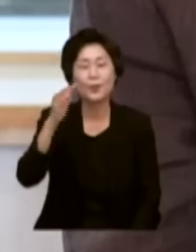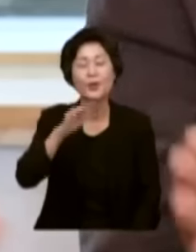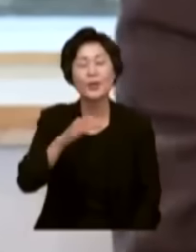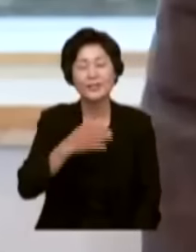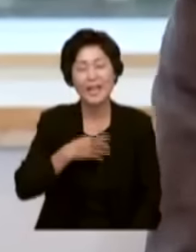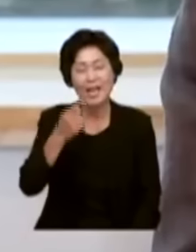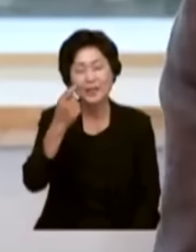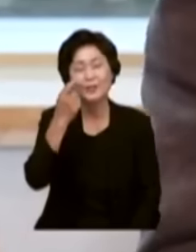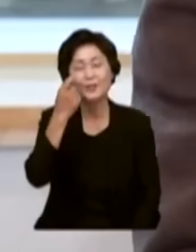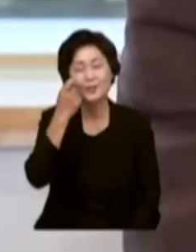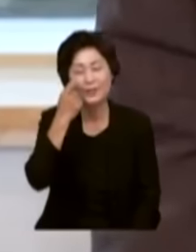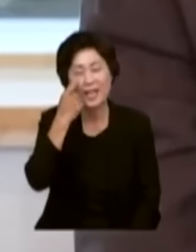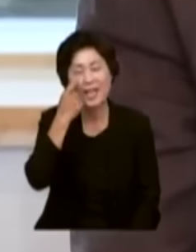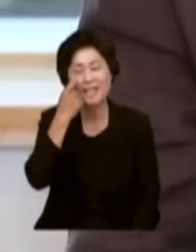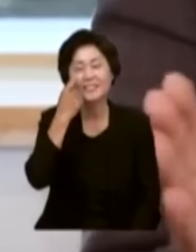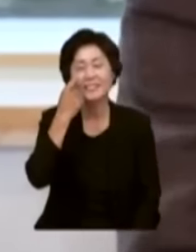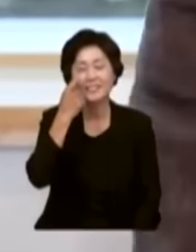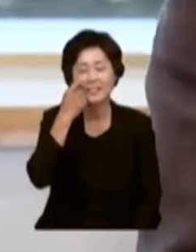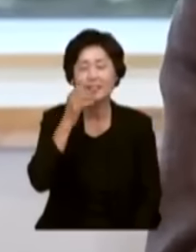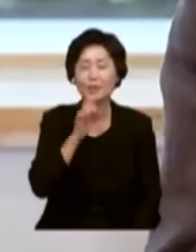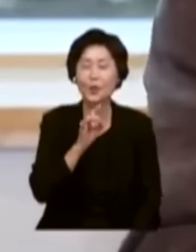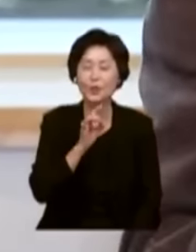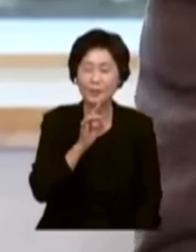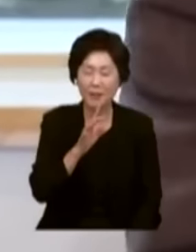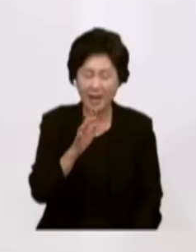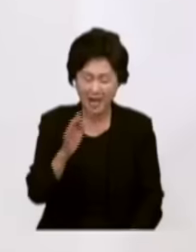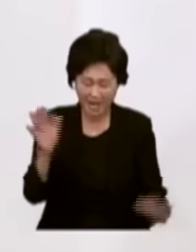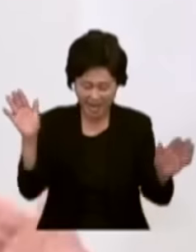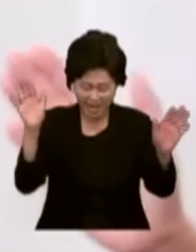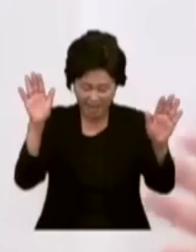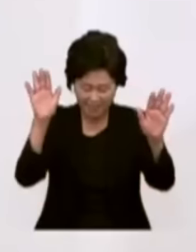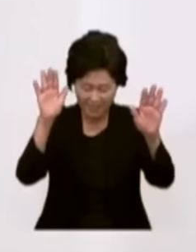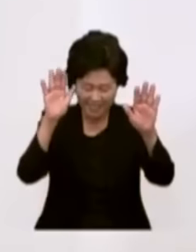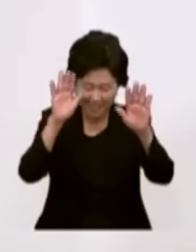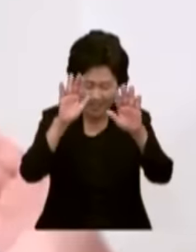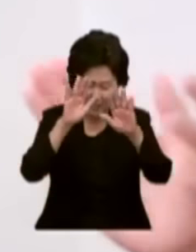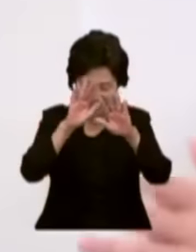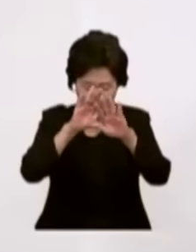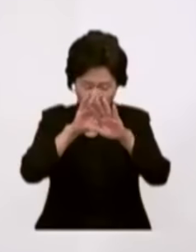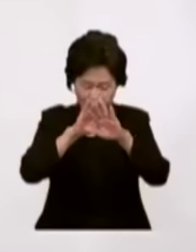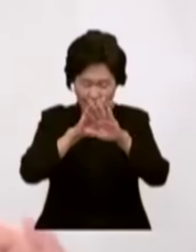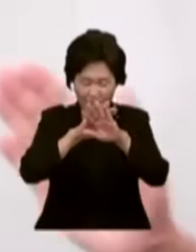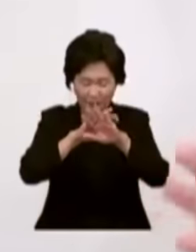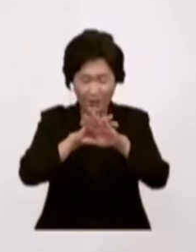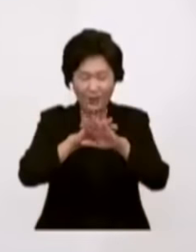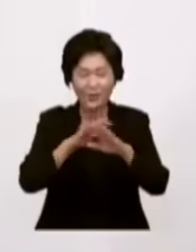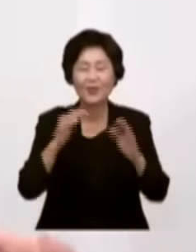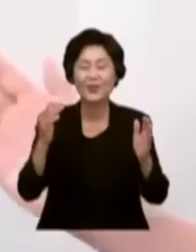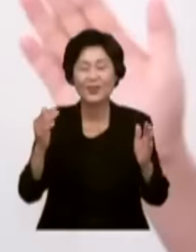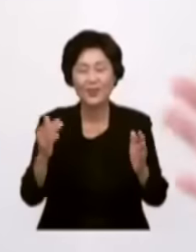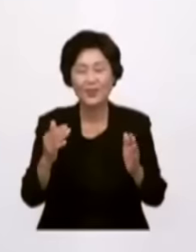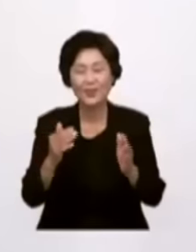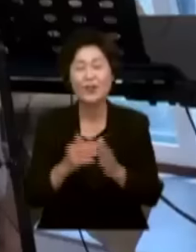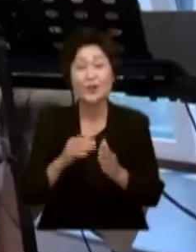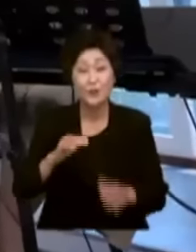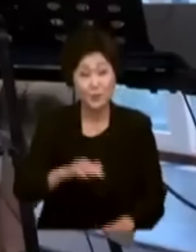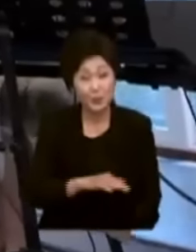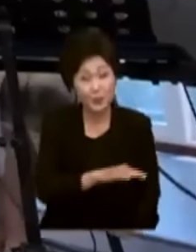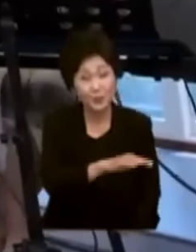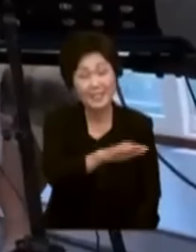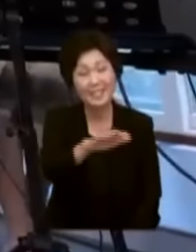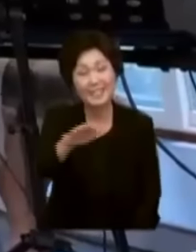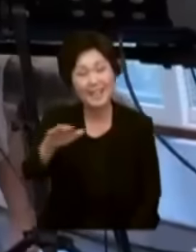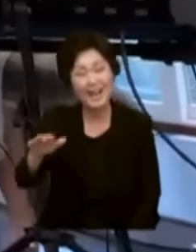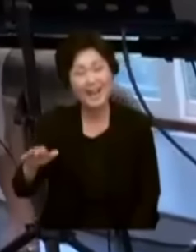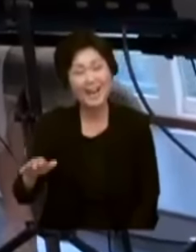울어도 내 눈에는 오직 밤이 우리가 처음